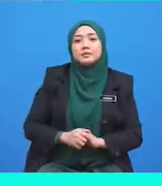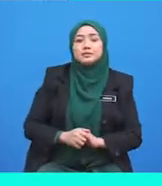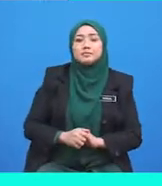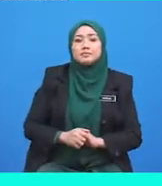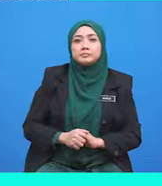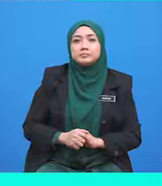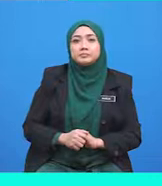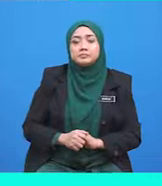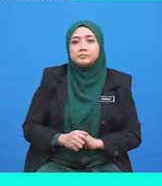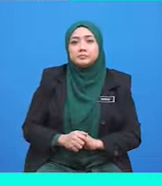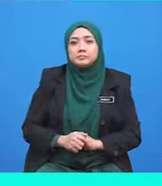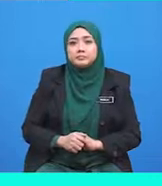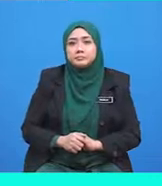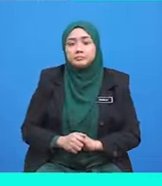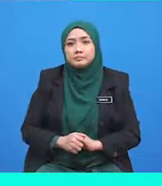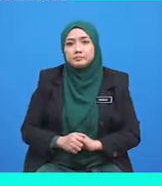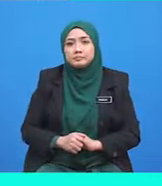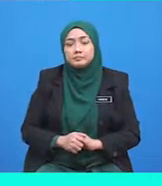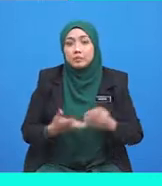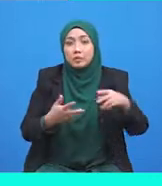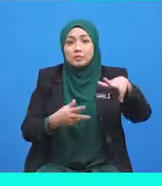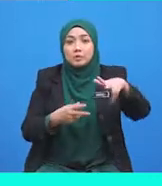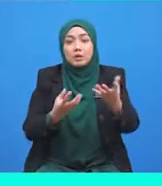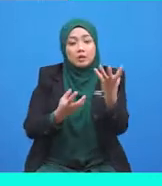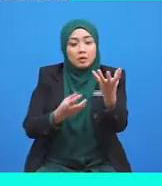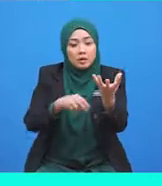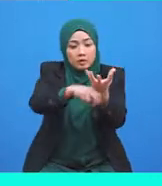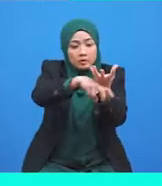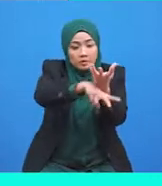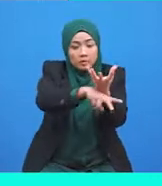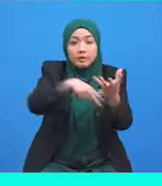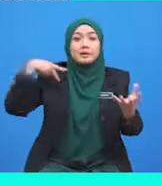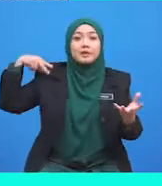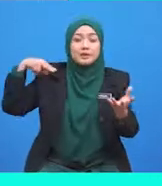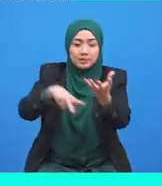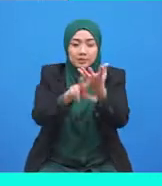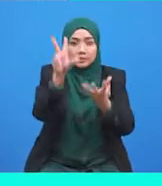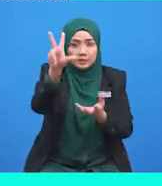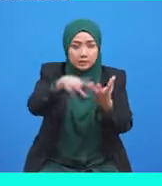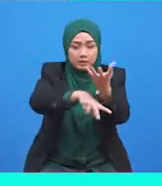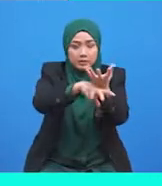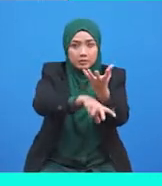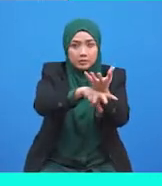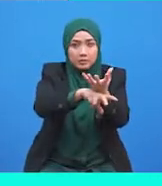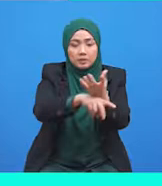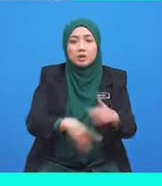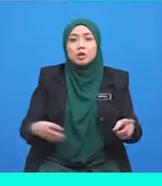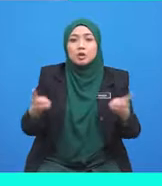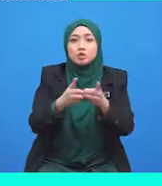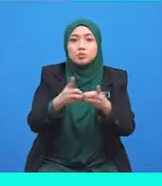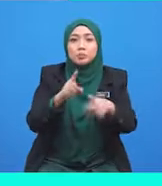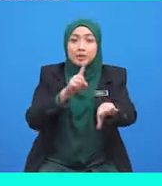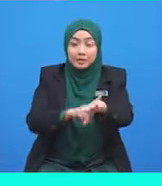Berikut adalah replika tembikar berkaki tiga zaman prasejarah Ho Bin Hian yang ditemukan di Bukit Keplu,